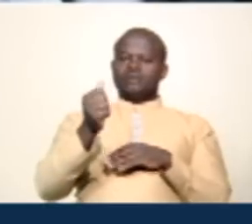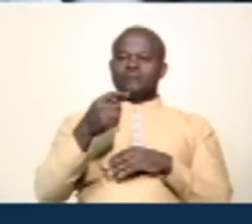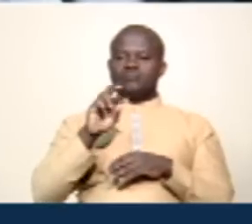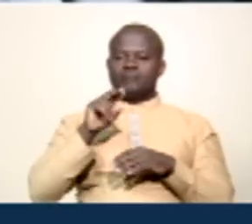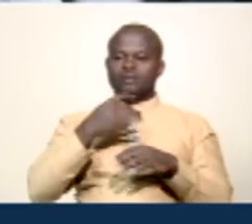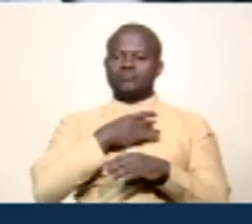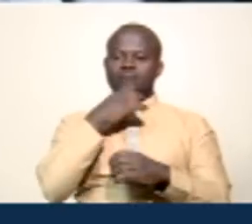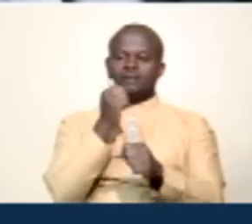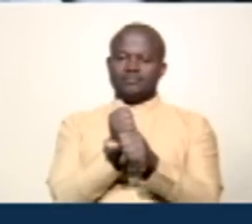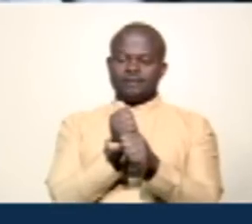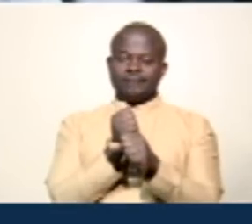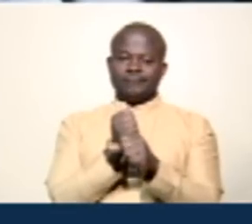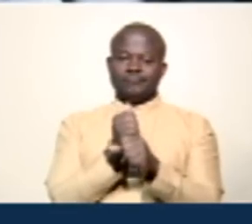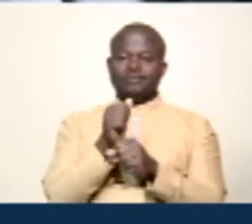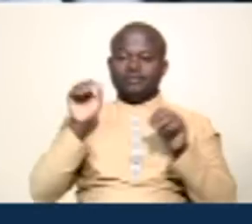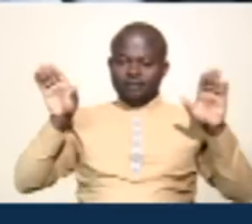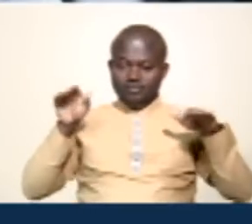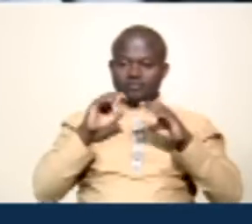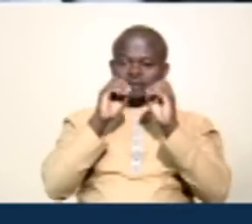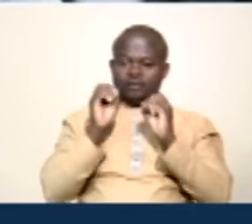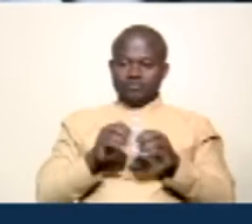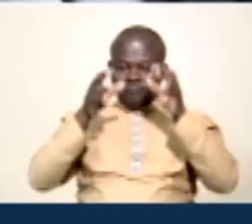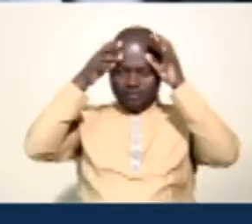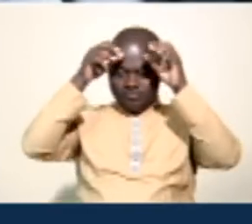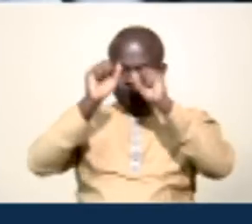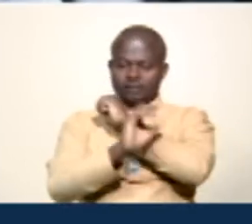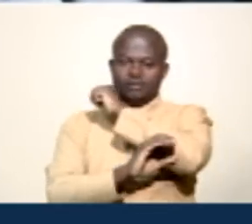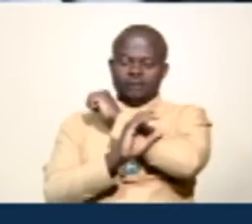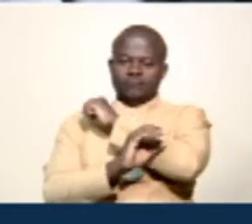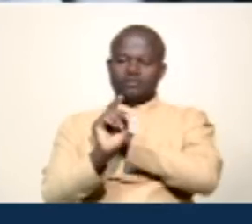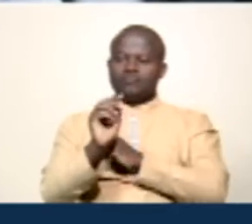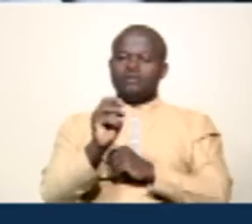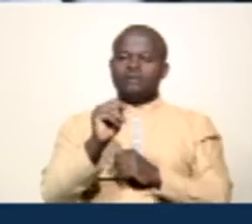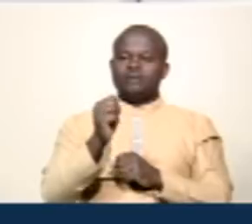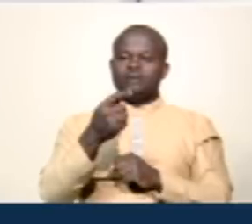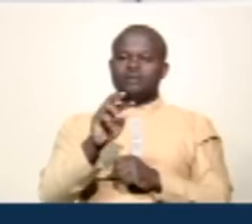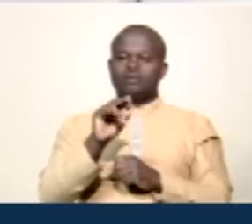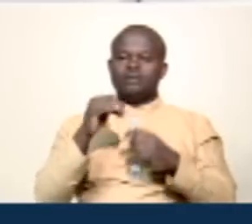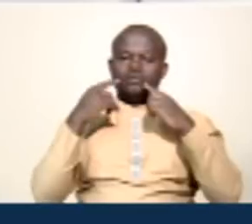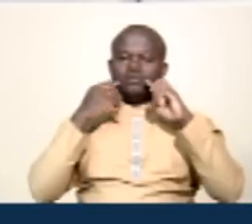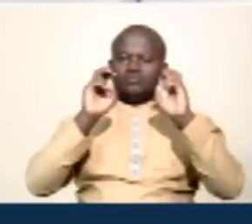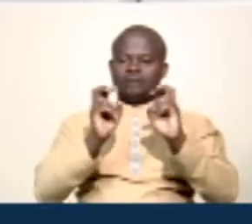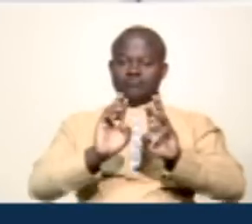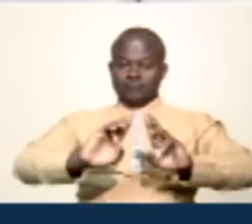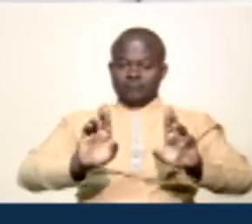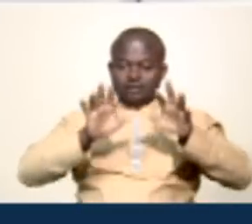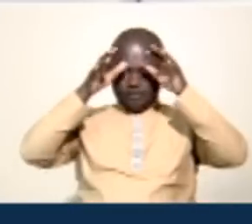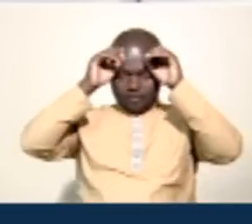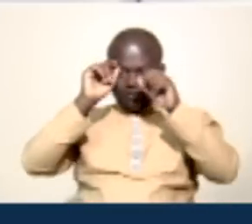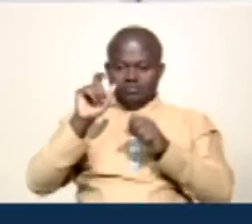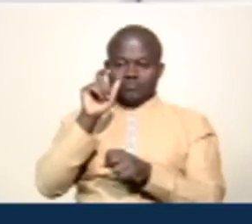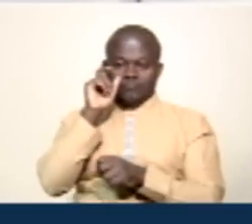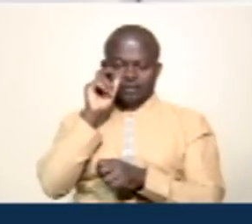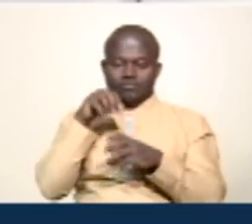ruzinduko rw'akazi. Urubuga rwa Twitter rw'ibiro by'umukuru w'icyo gihugu cya Guinea Conakry rutangaza ko biteguye Perezida Paul